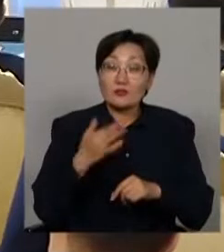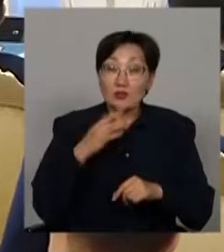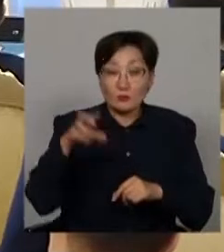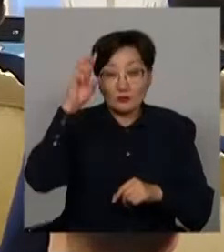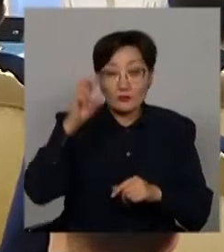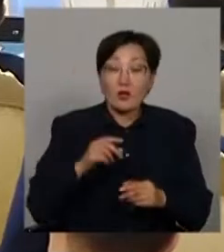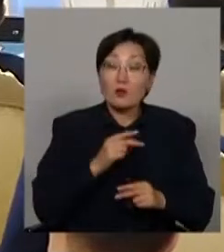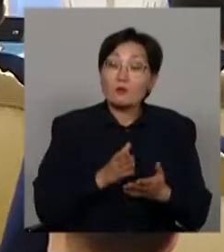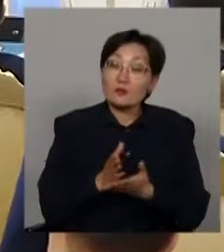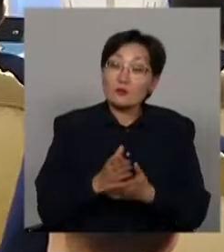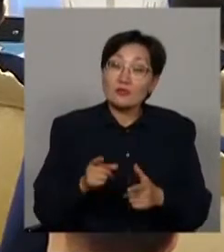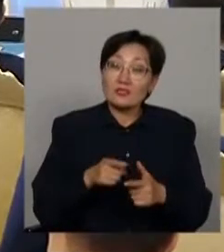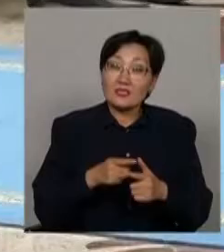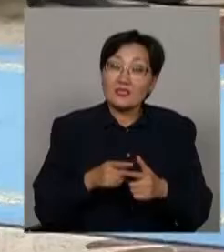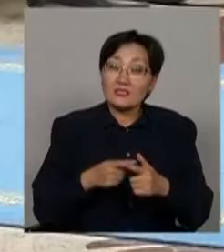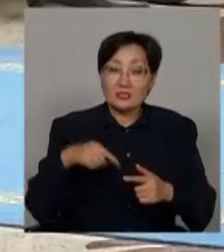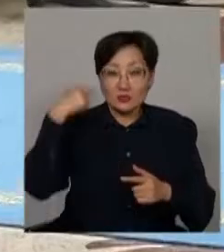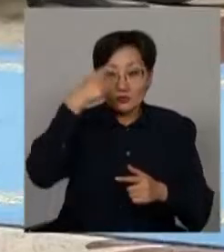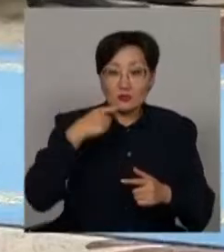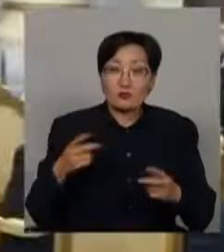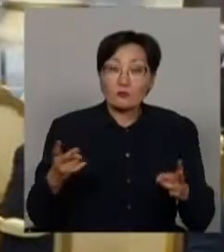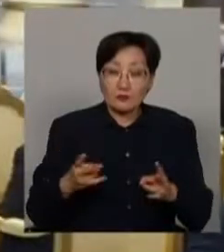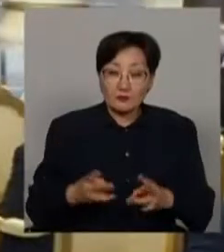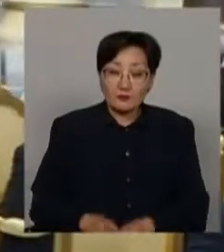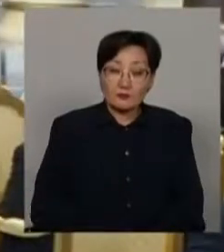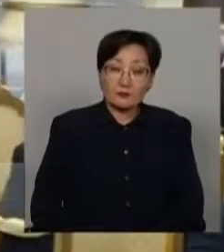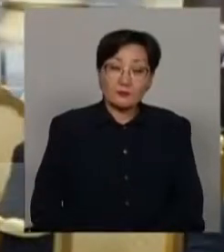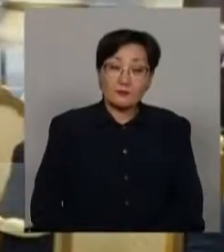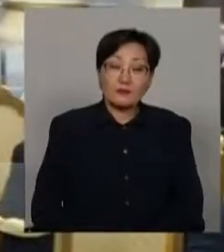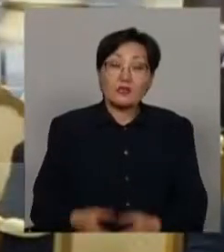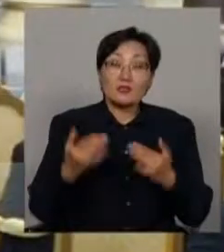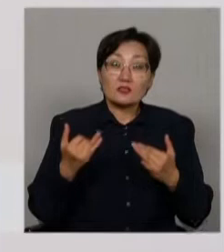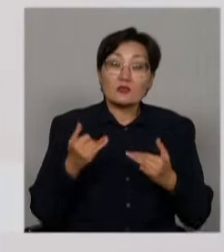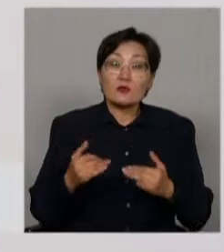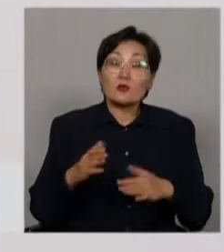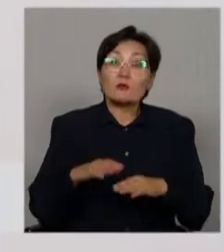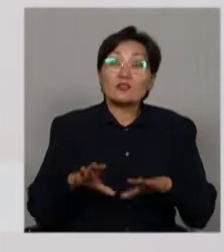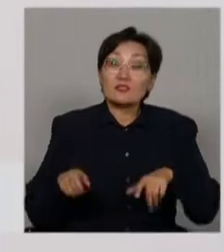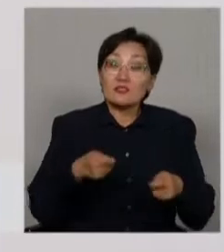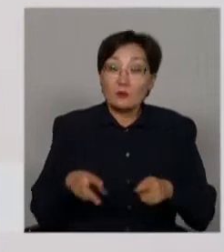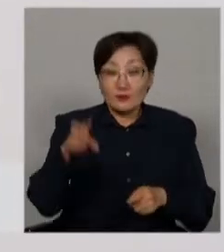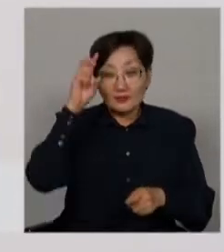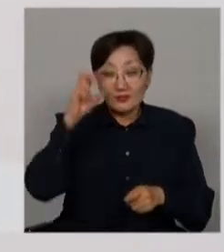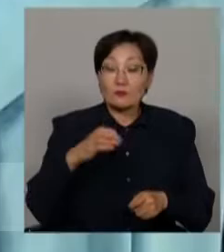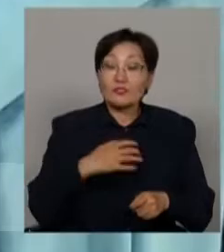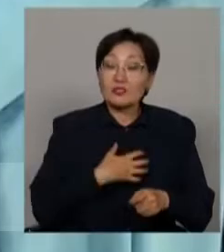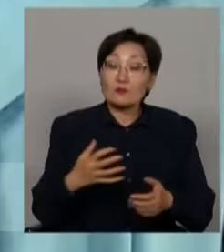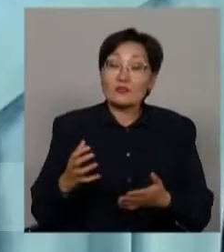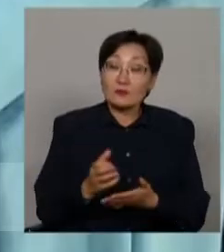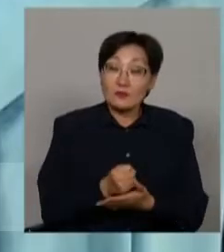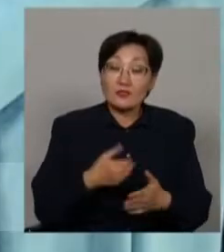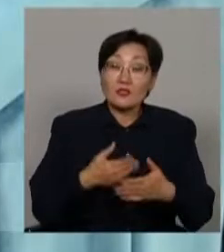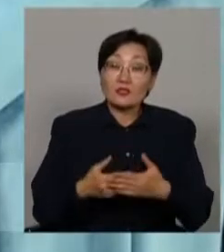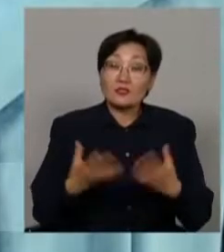по служебным и личным потребностям. Сегодня же из рук президента государственные награды и премии в преддверии